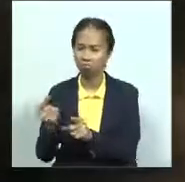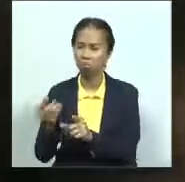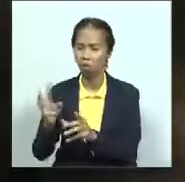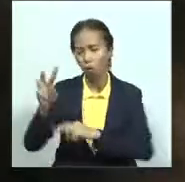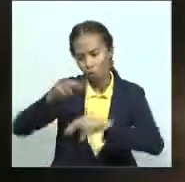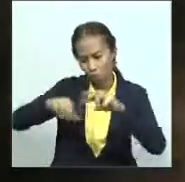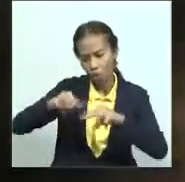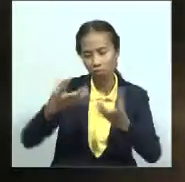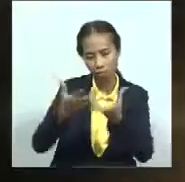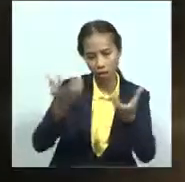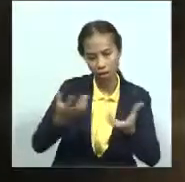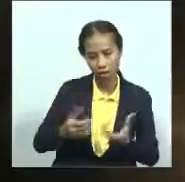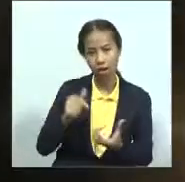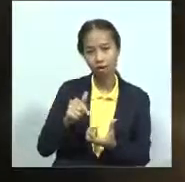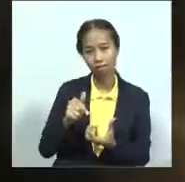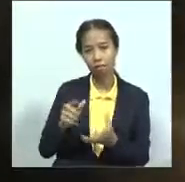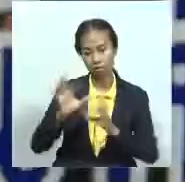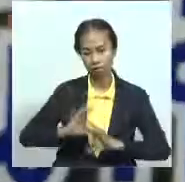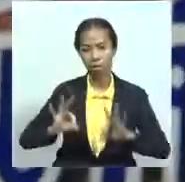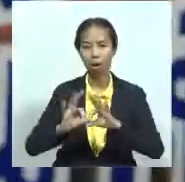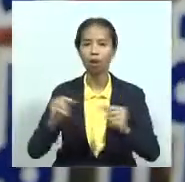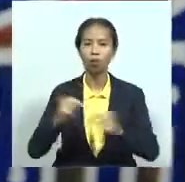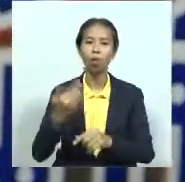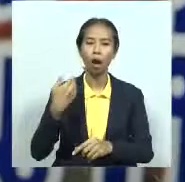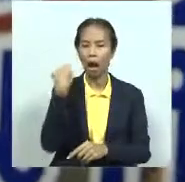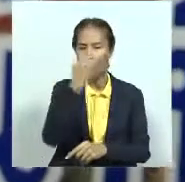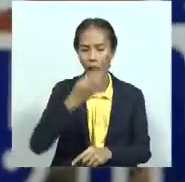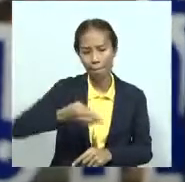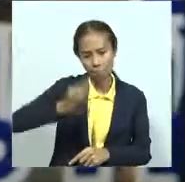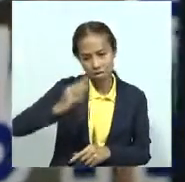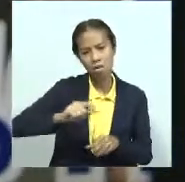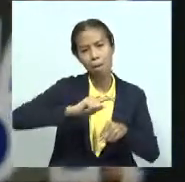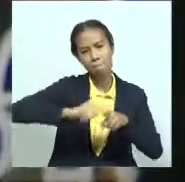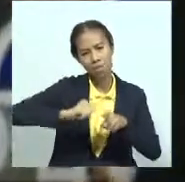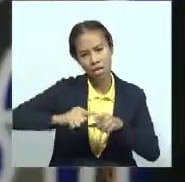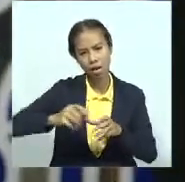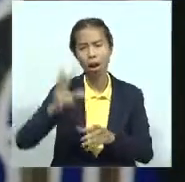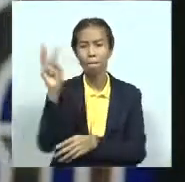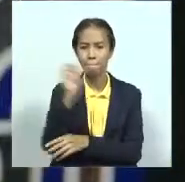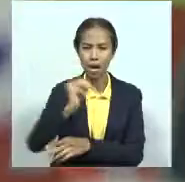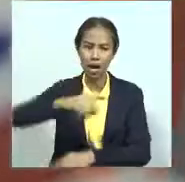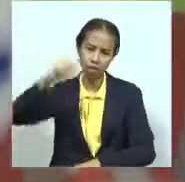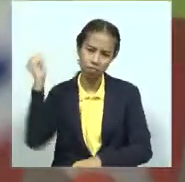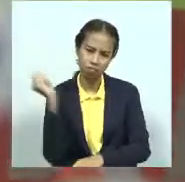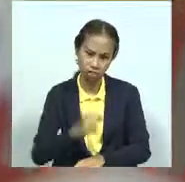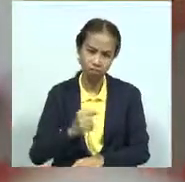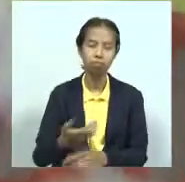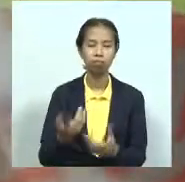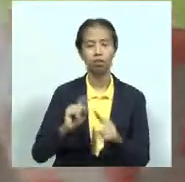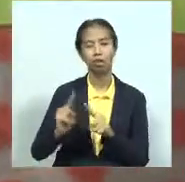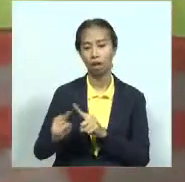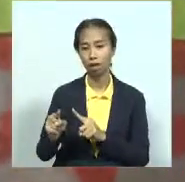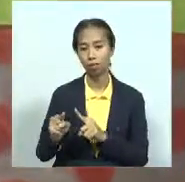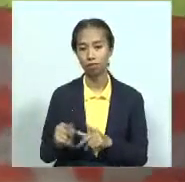ไม่โดยจะเน้นไปที่ผู้ก่อเหตุที่ถืออาวุธเป็นหลักนะคะอย่างเช่นคนที่ถือไม้กระบองรวมทั้งคนที่ถือปืนด้ว